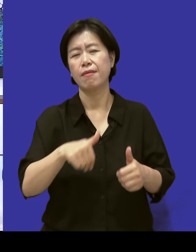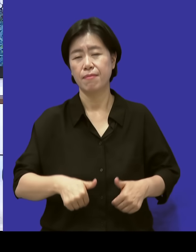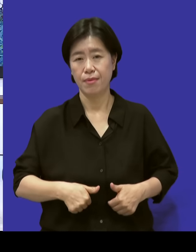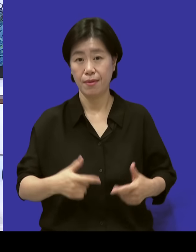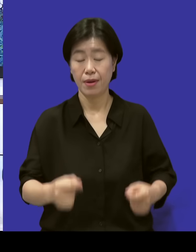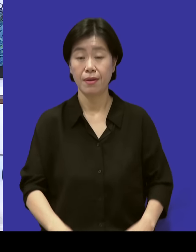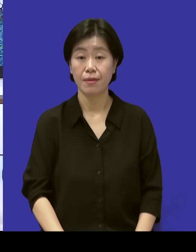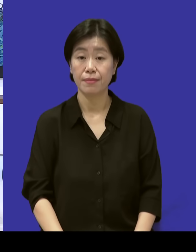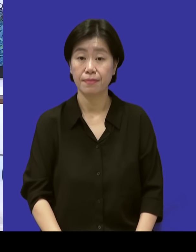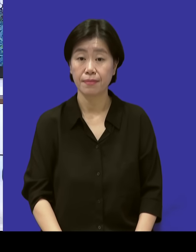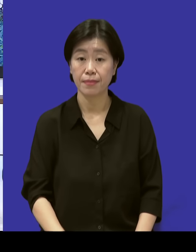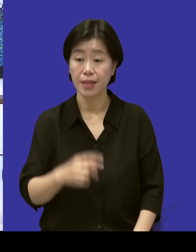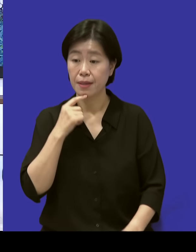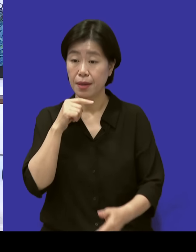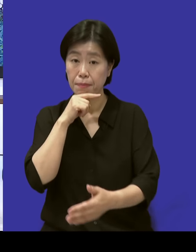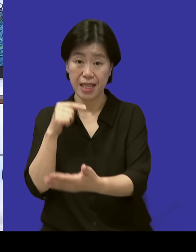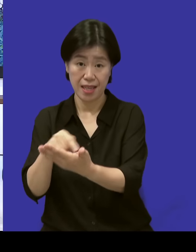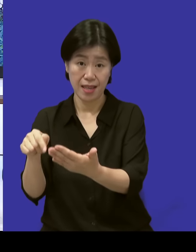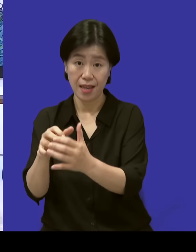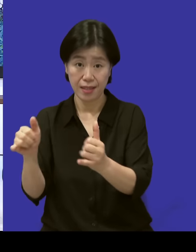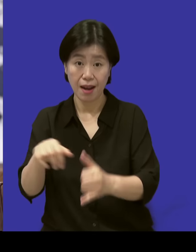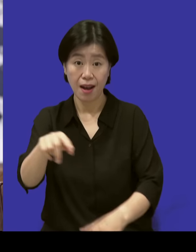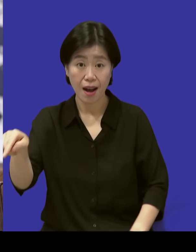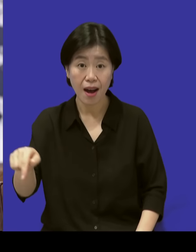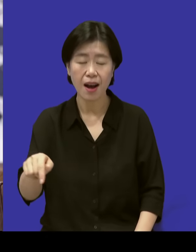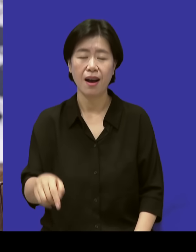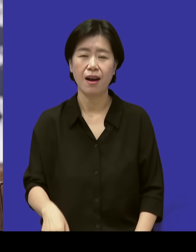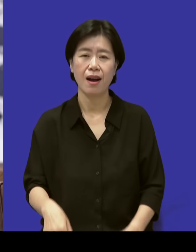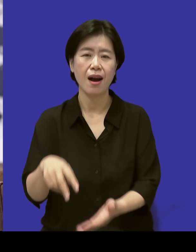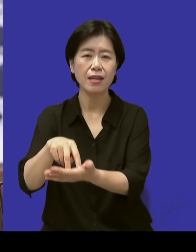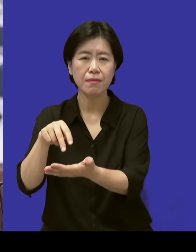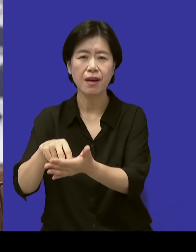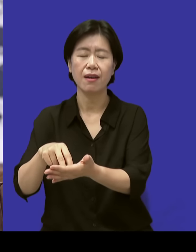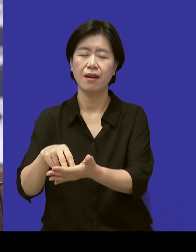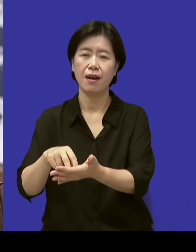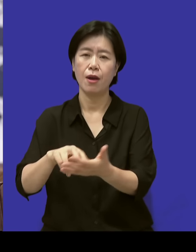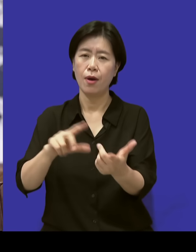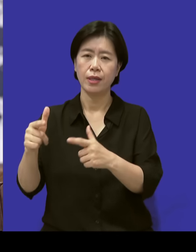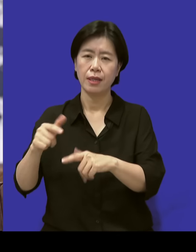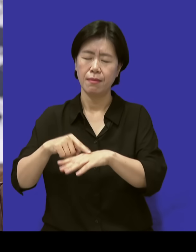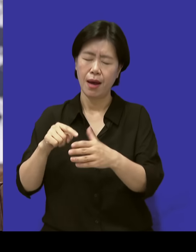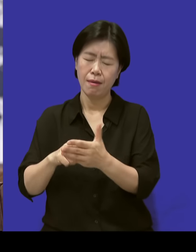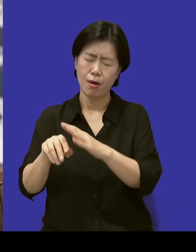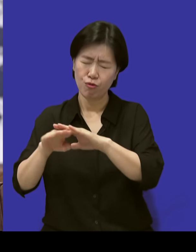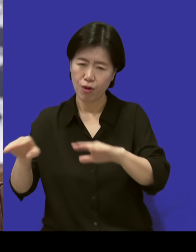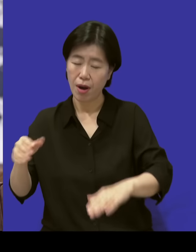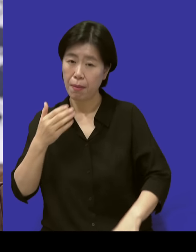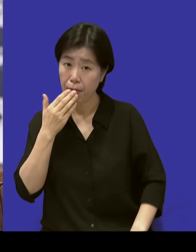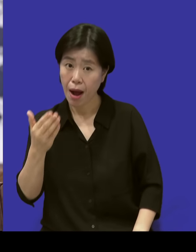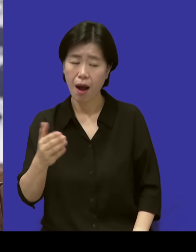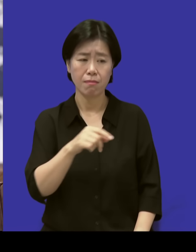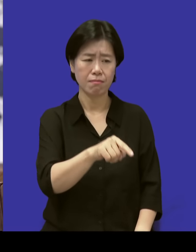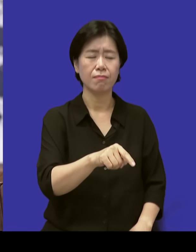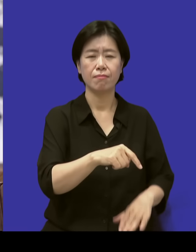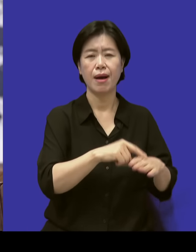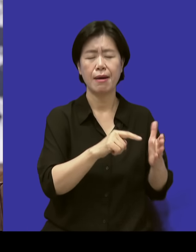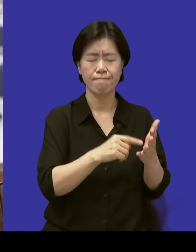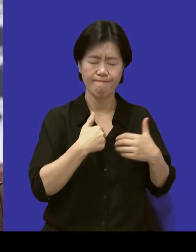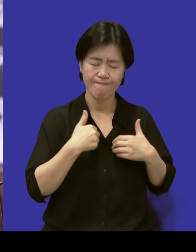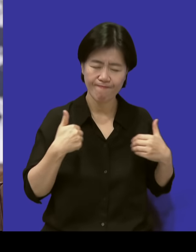피해자분들도 그분들의 진정한 사과를 또 받고 이런 모든 것들을 진짜 아까 빛이 돼서